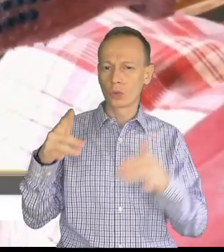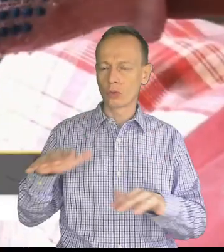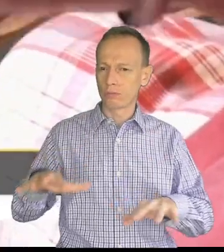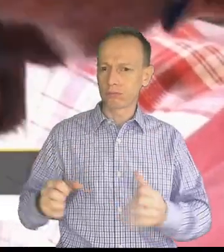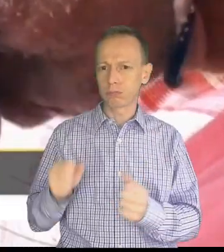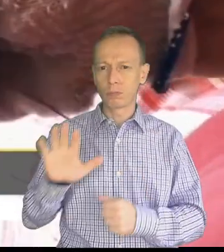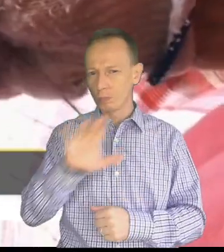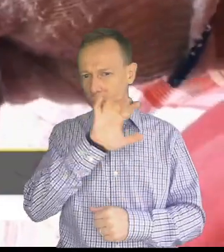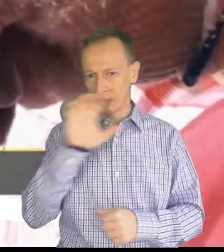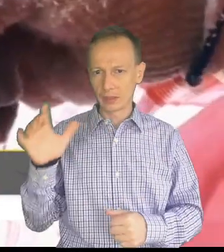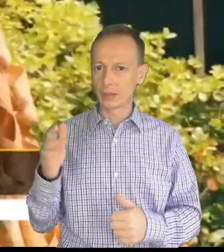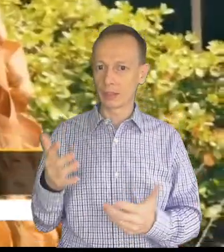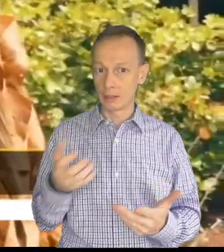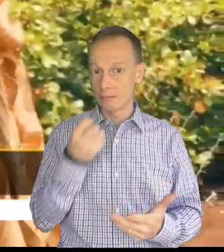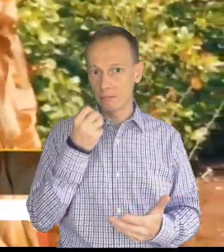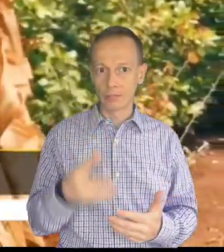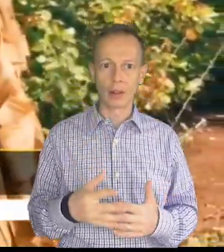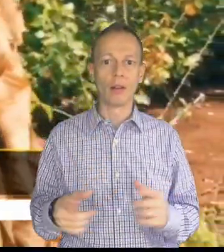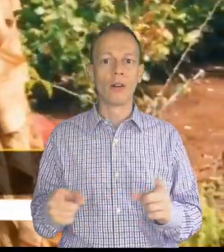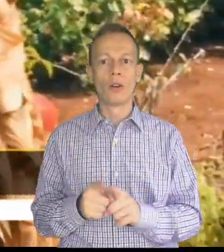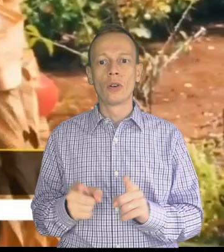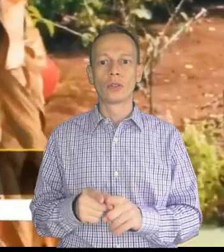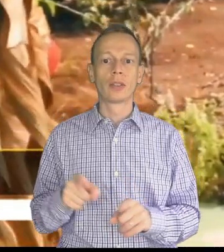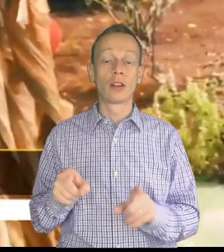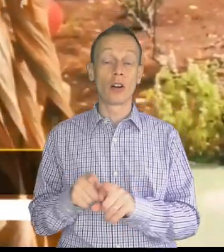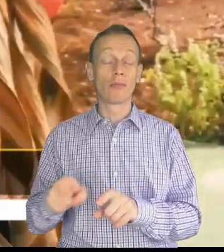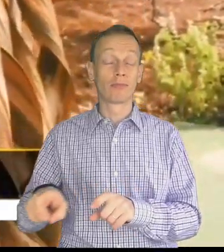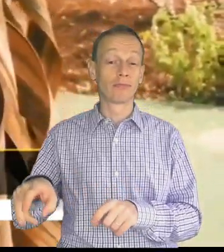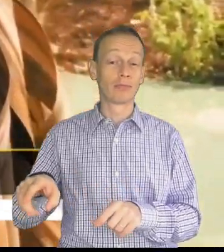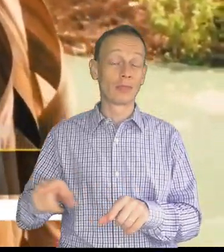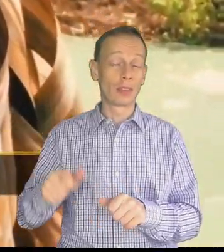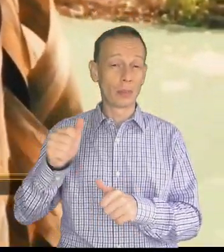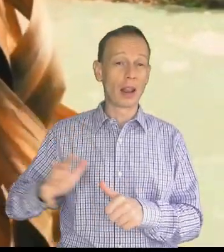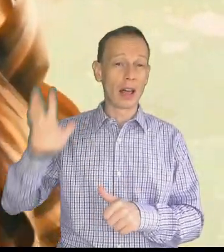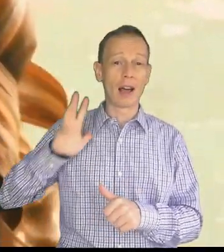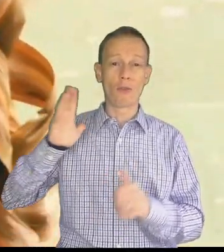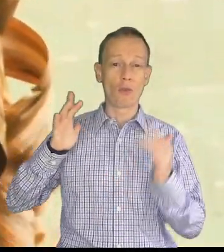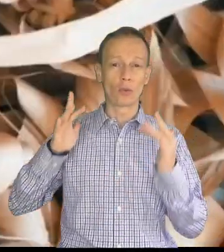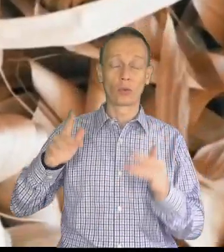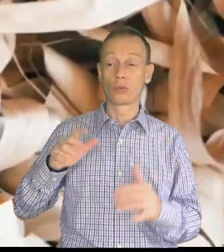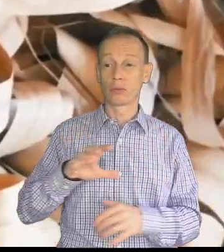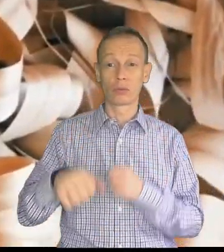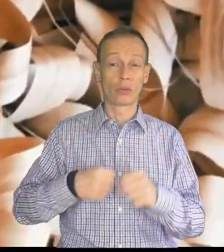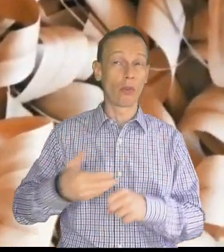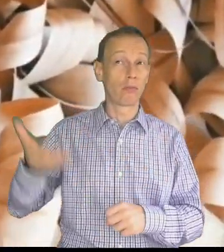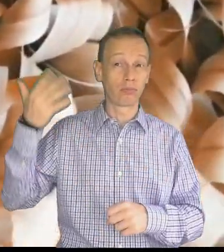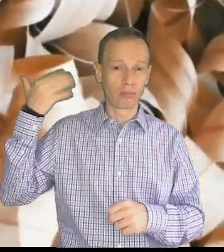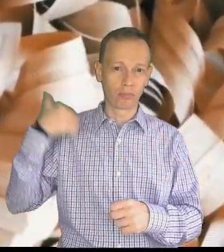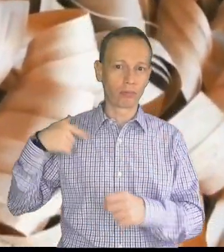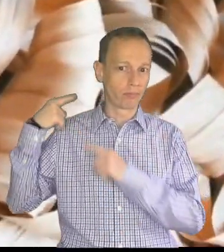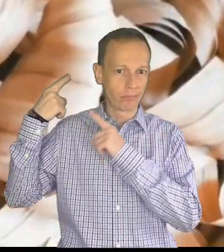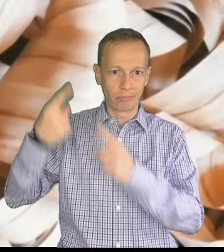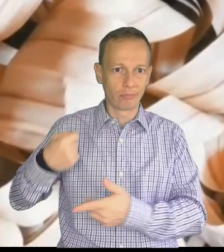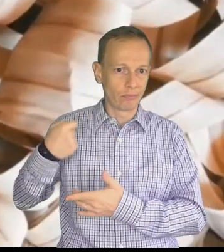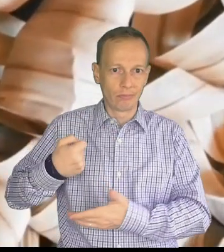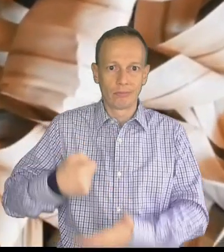qui réunit l'art et la culture polynésienne, un vrai travail d'artiste, mais surtout un retour aux sources avec